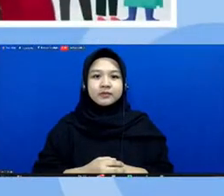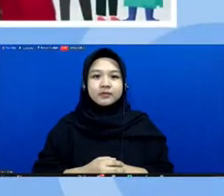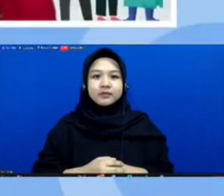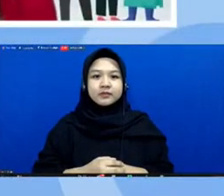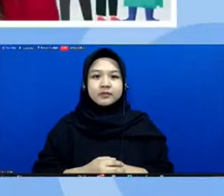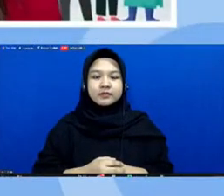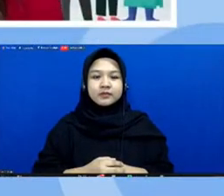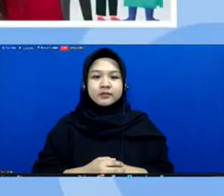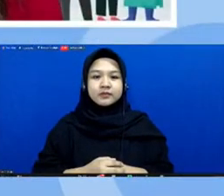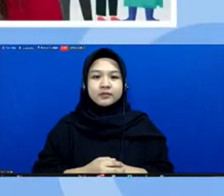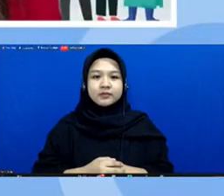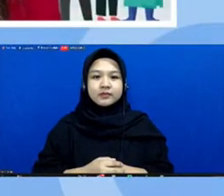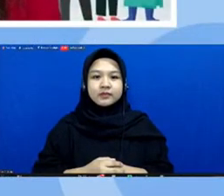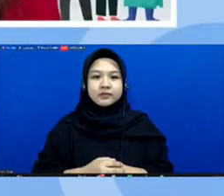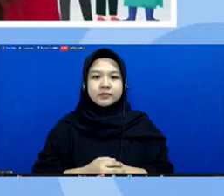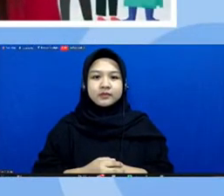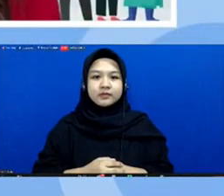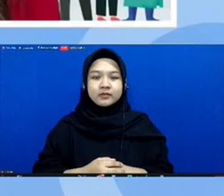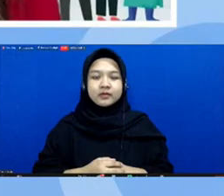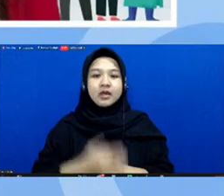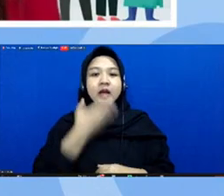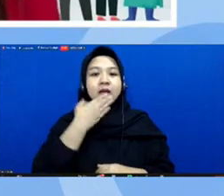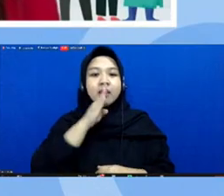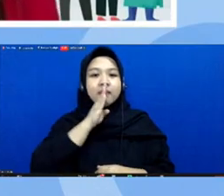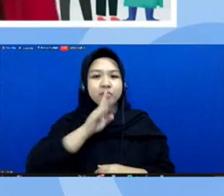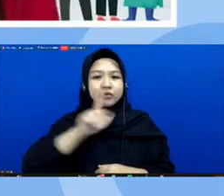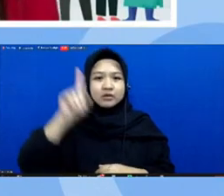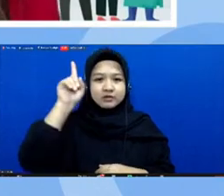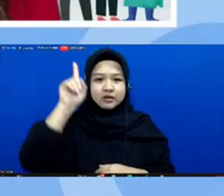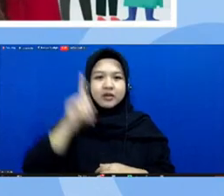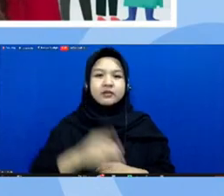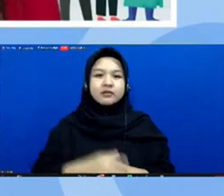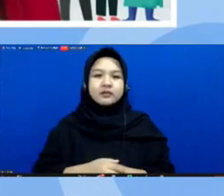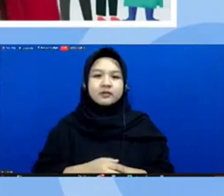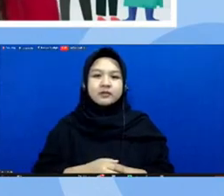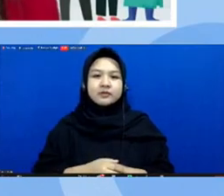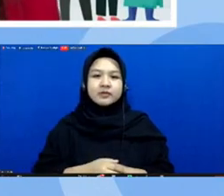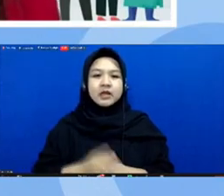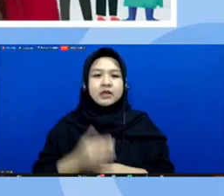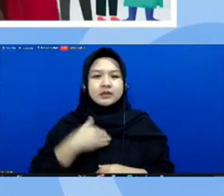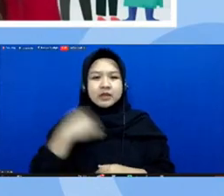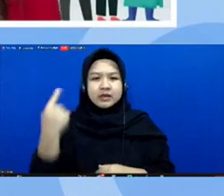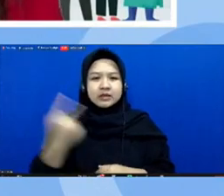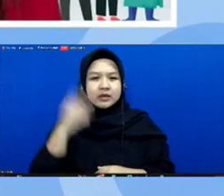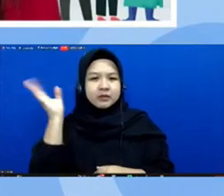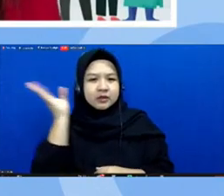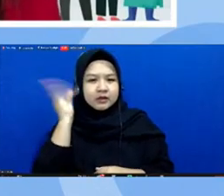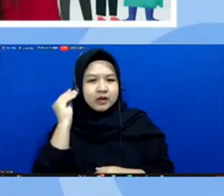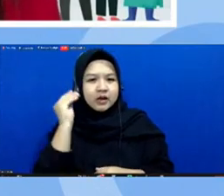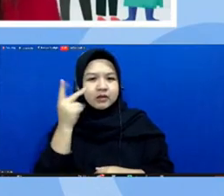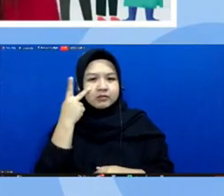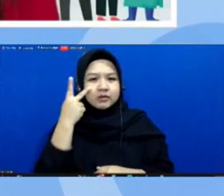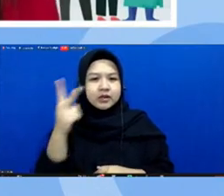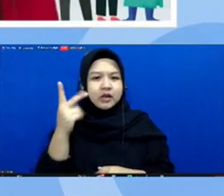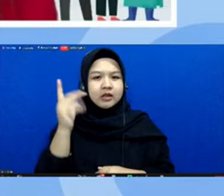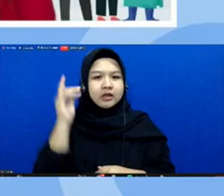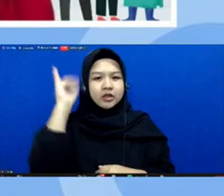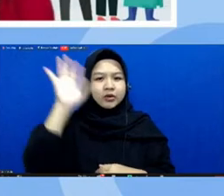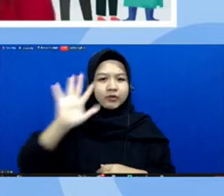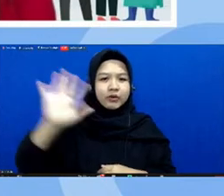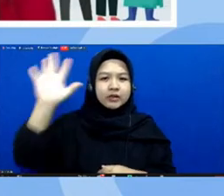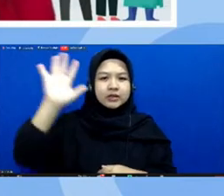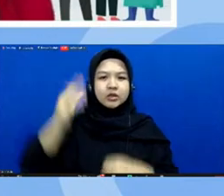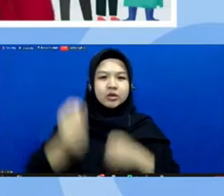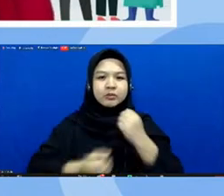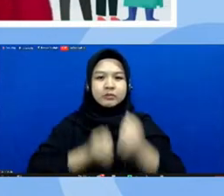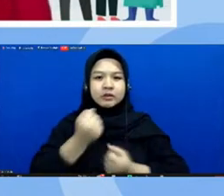Ya. Alhamdulillah. Bapak, ini jujur saja nih, saya tuh sering banget mendengar dan juga melihat inovasi pergerakan